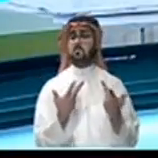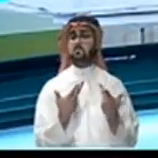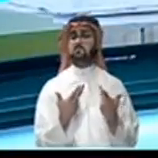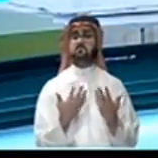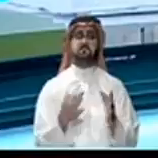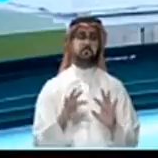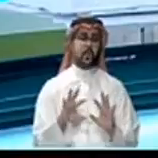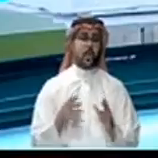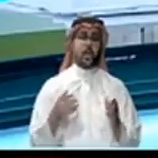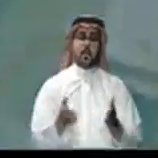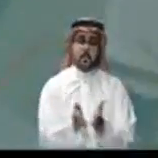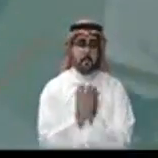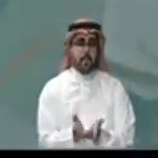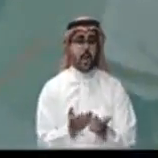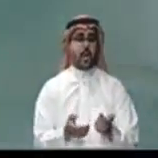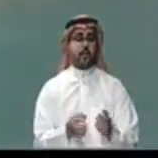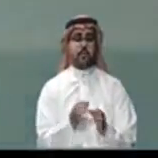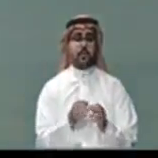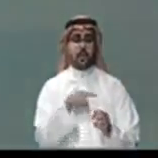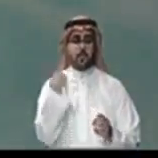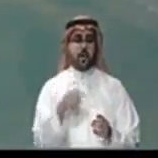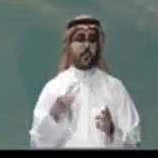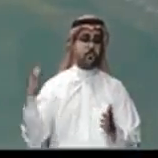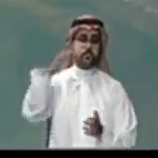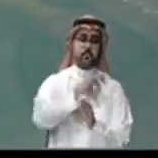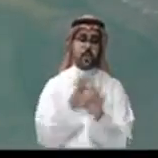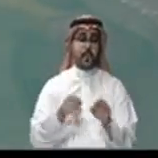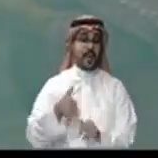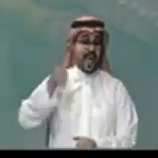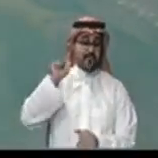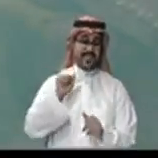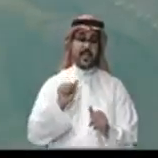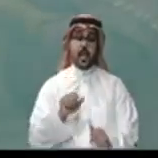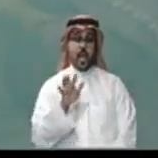والبرية والبحرية منذ بدء القدوم وحتى نهاية يوم أمس